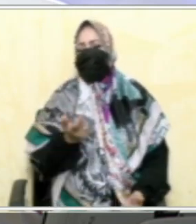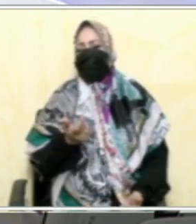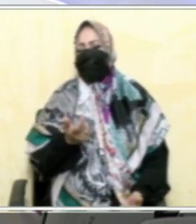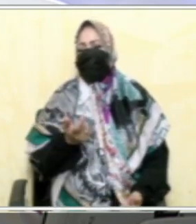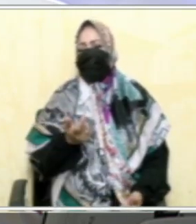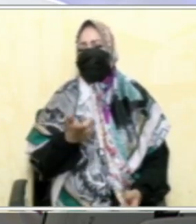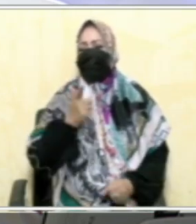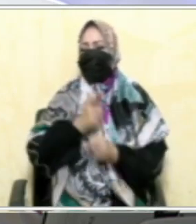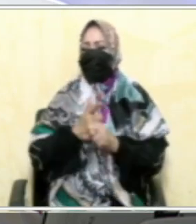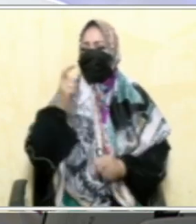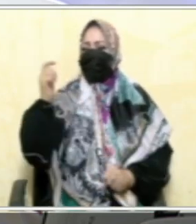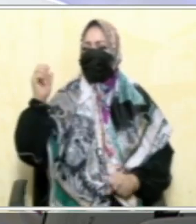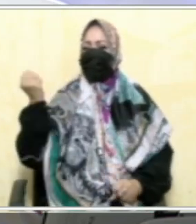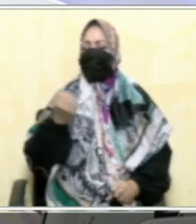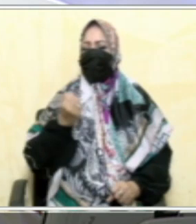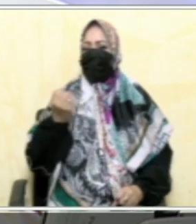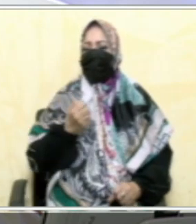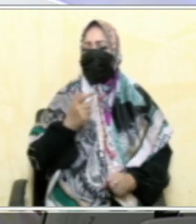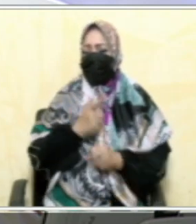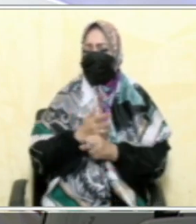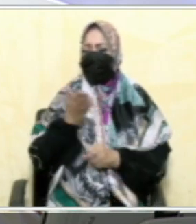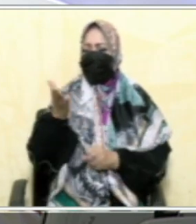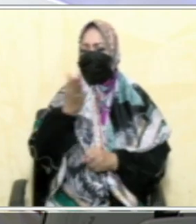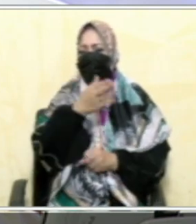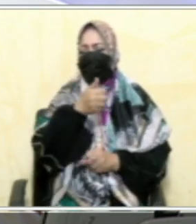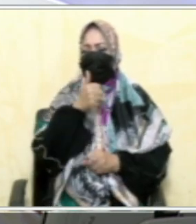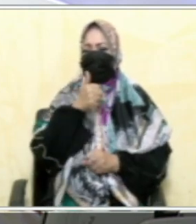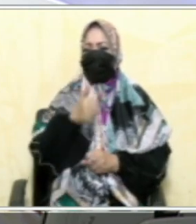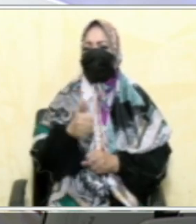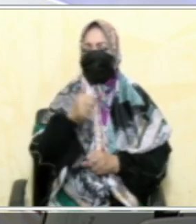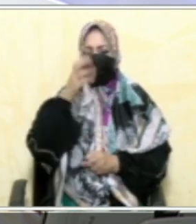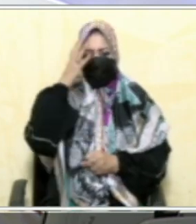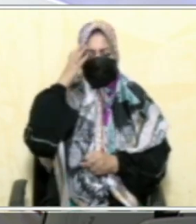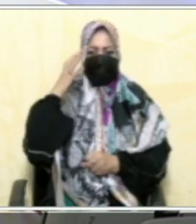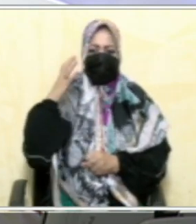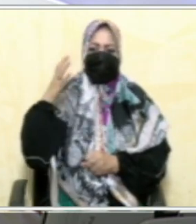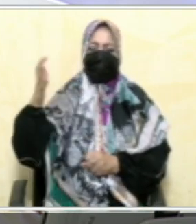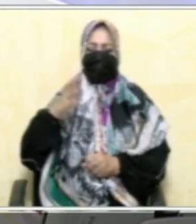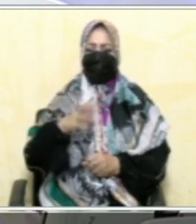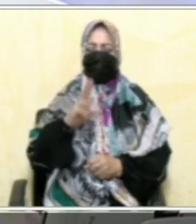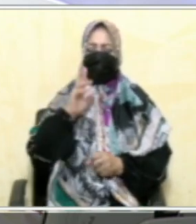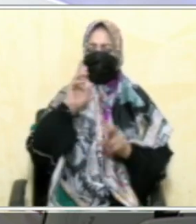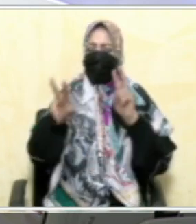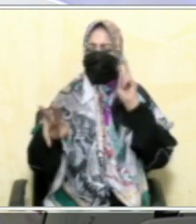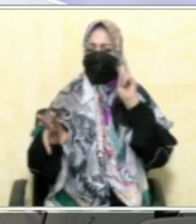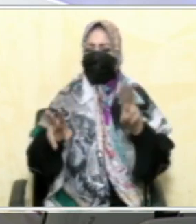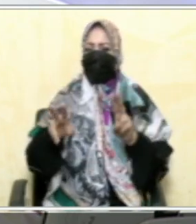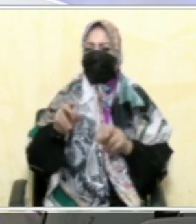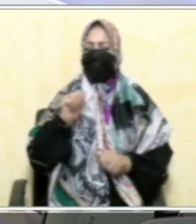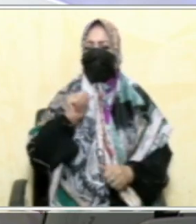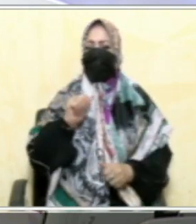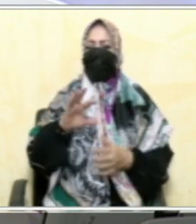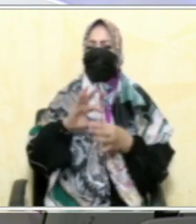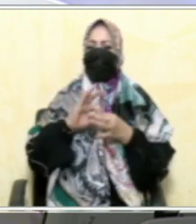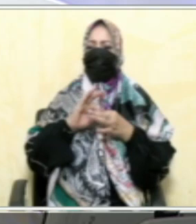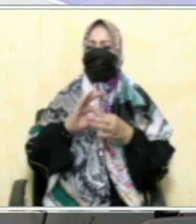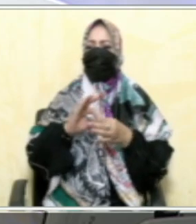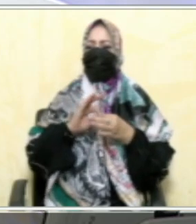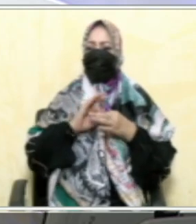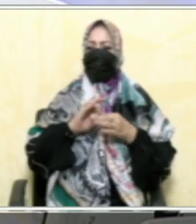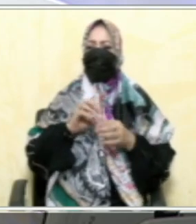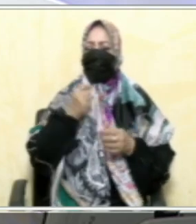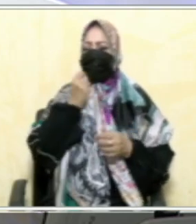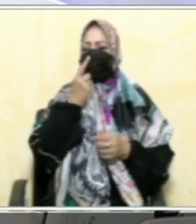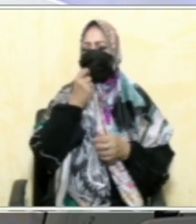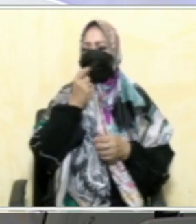أنهن يتصلن بمنظومة دار الإفتاء 14-13 ولا يتعالين عن السؤال. أنا يعني ممكن بعض